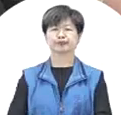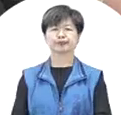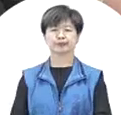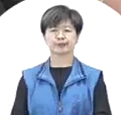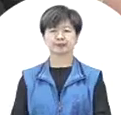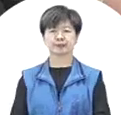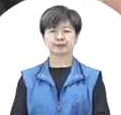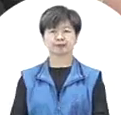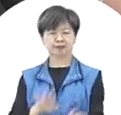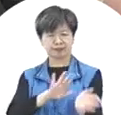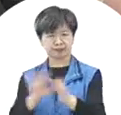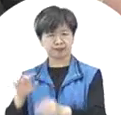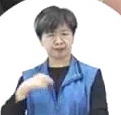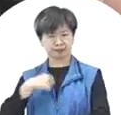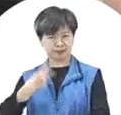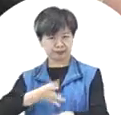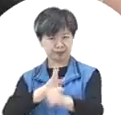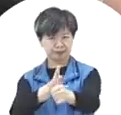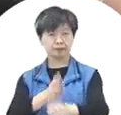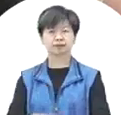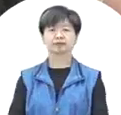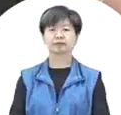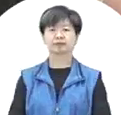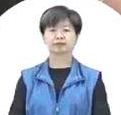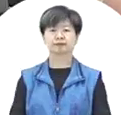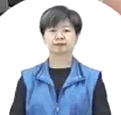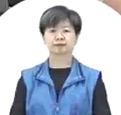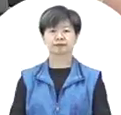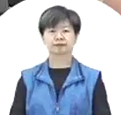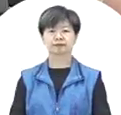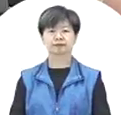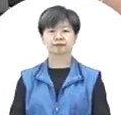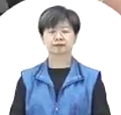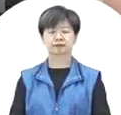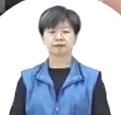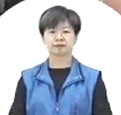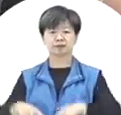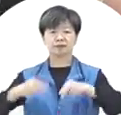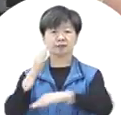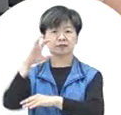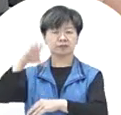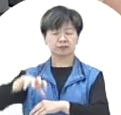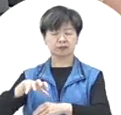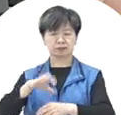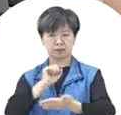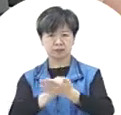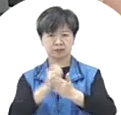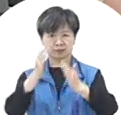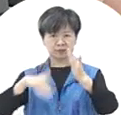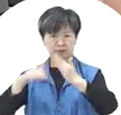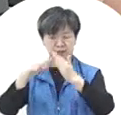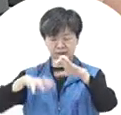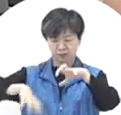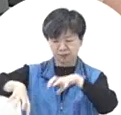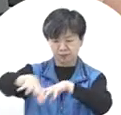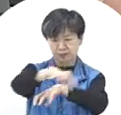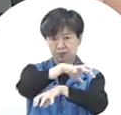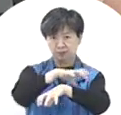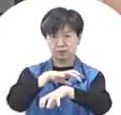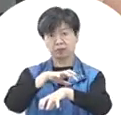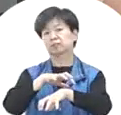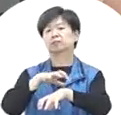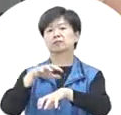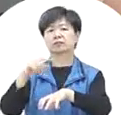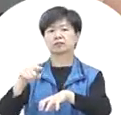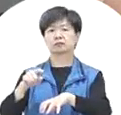那个我再去问一下哈。那个我们那个行政院有核定校园周边即行车